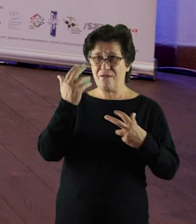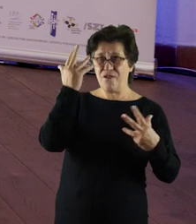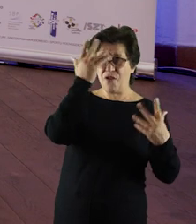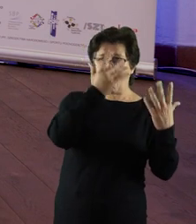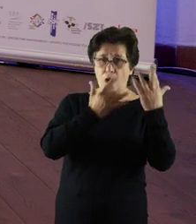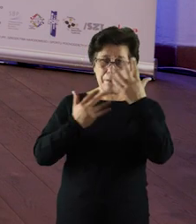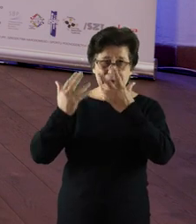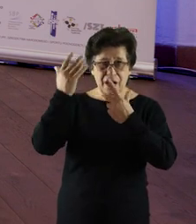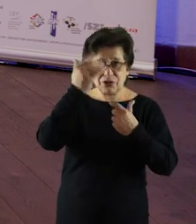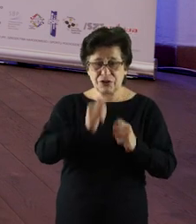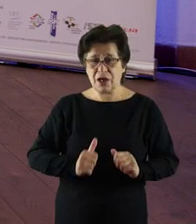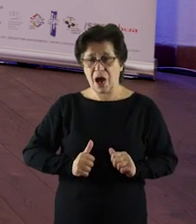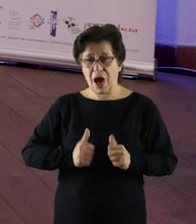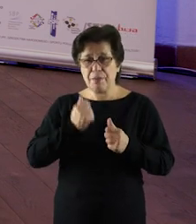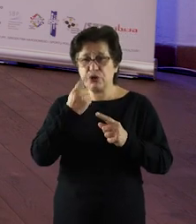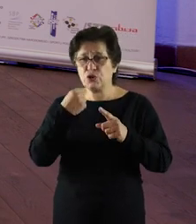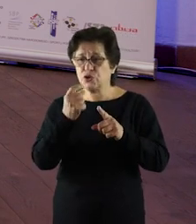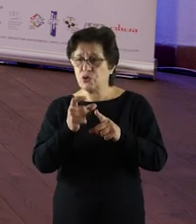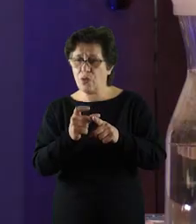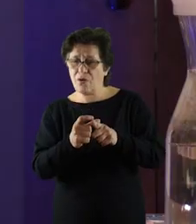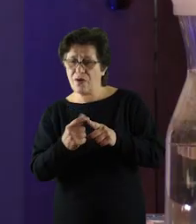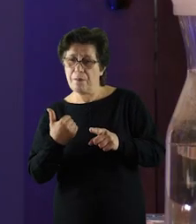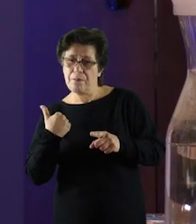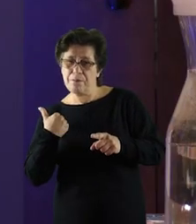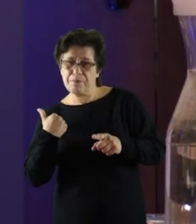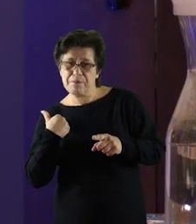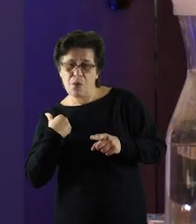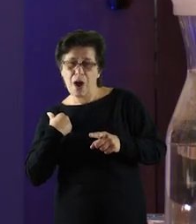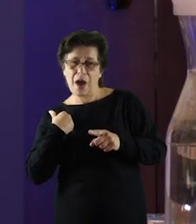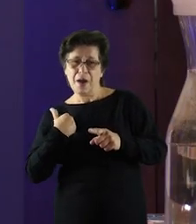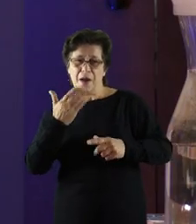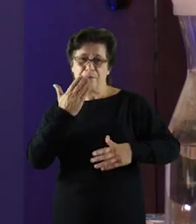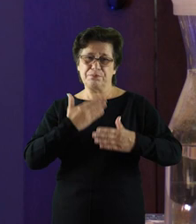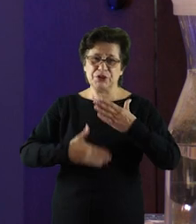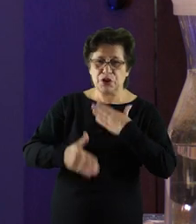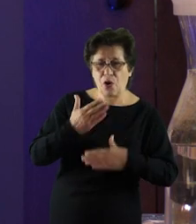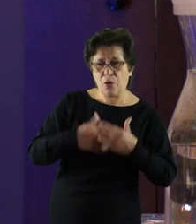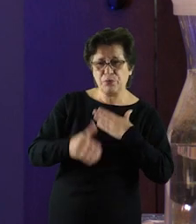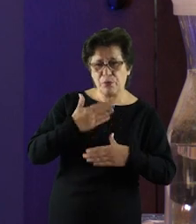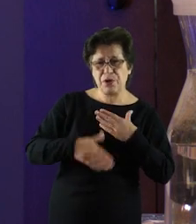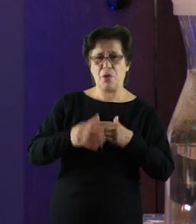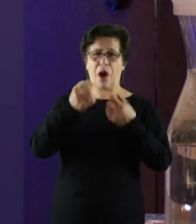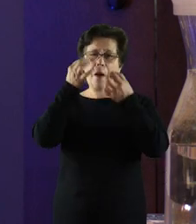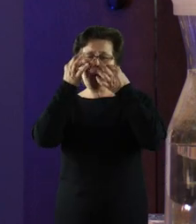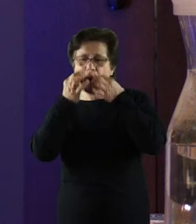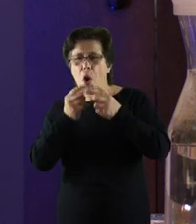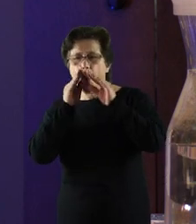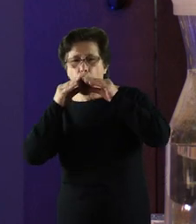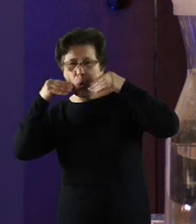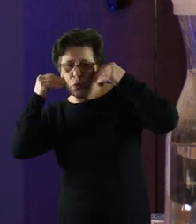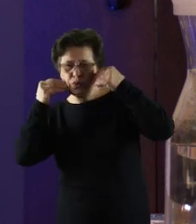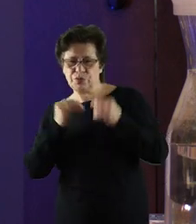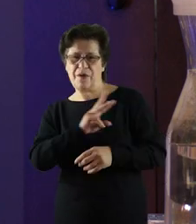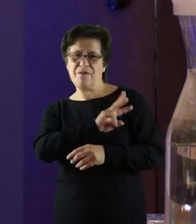coś znaczyć, aby złożyły się w czyjąś przygodę, w czyjąś łezkę, w czyjś uśmiech, aby oznaczały wasze życie,